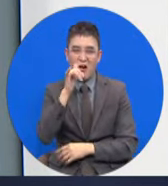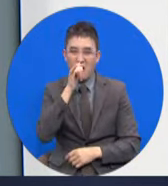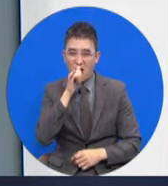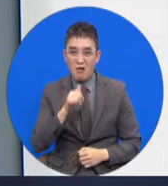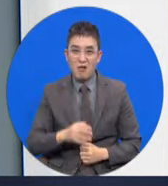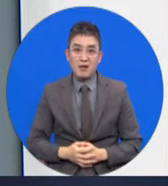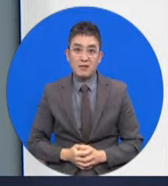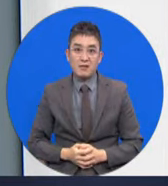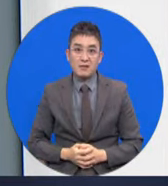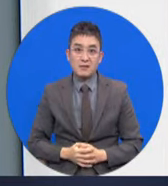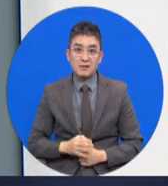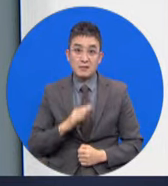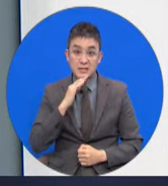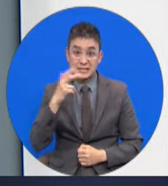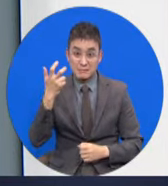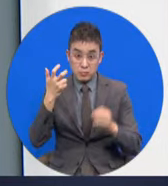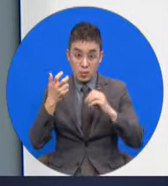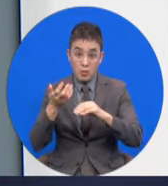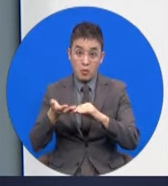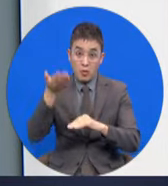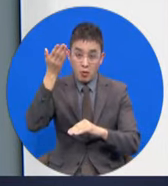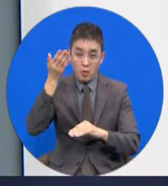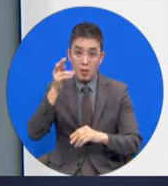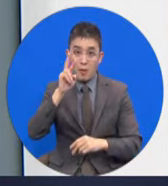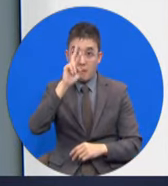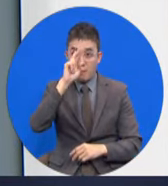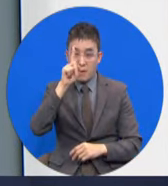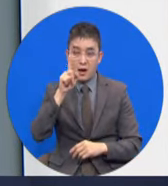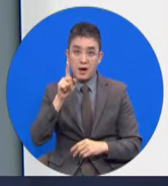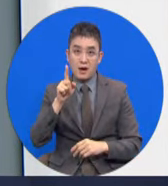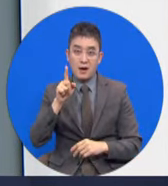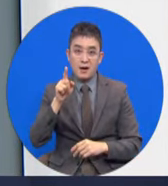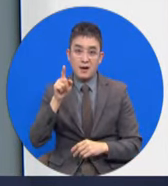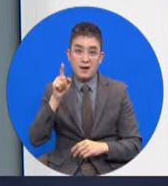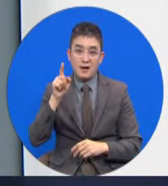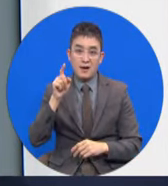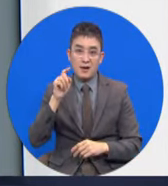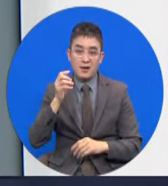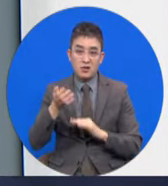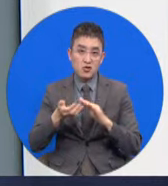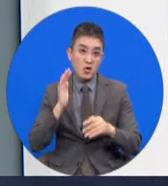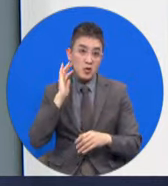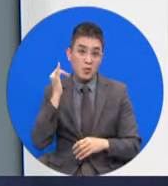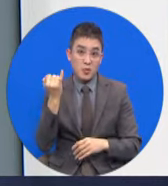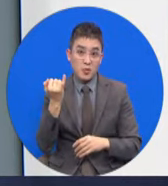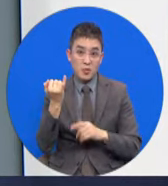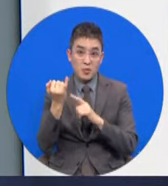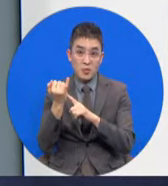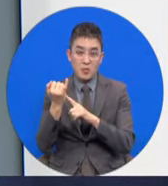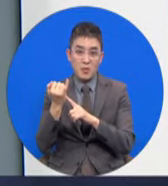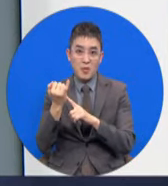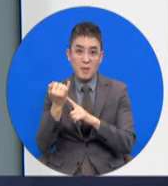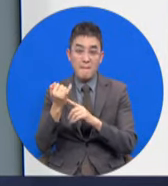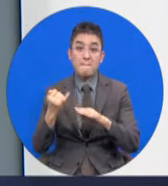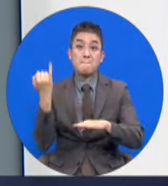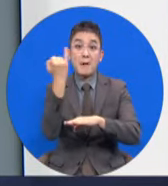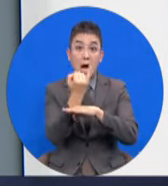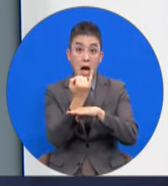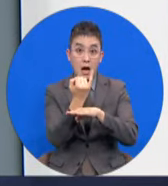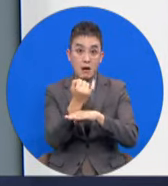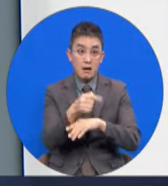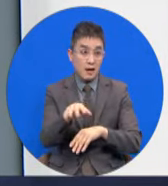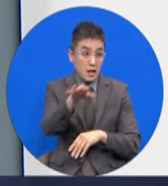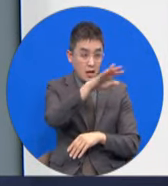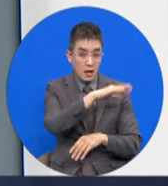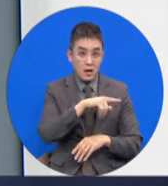그러나 투표율 70%가 넘고 박근혜 후보가 대통령이 당선된 순간 그런 공약은 누구도 지키지 않았습니다.